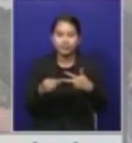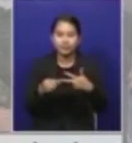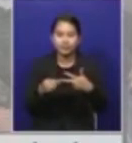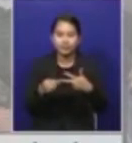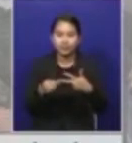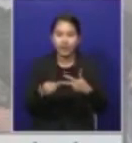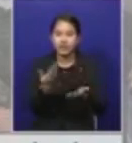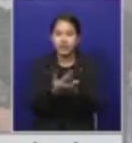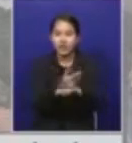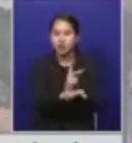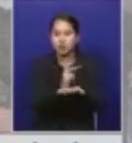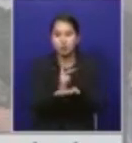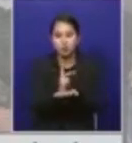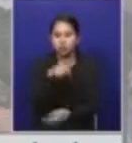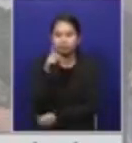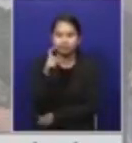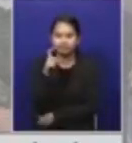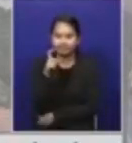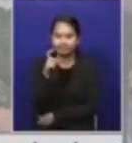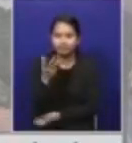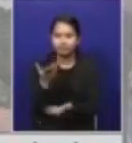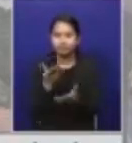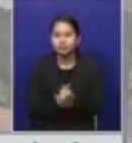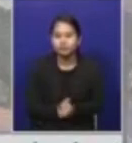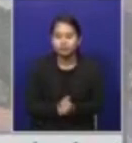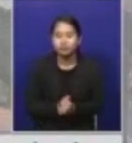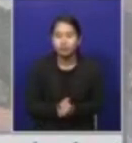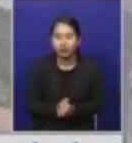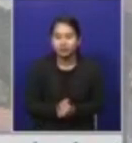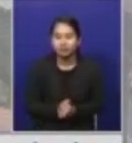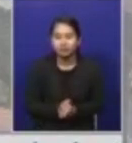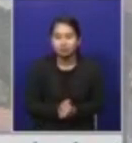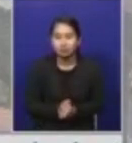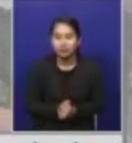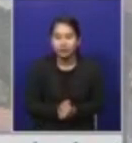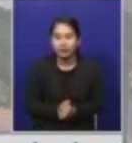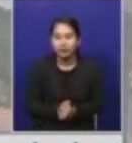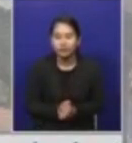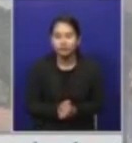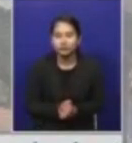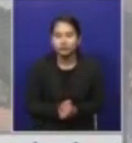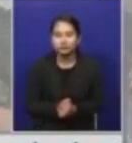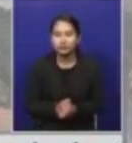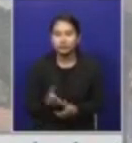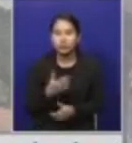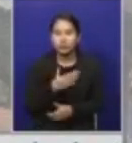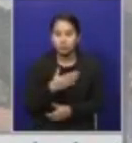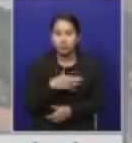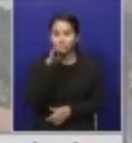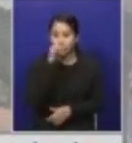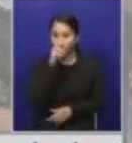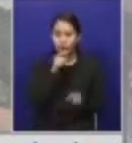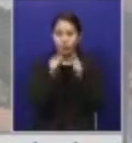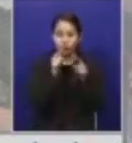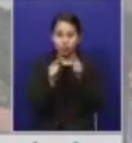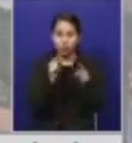เขาไม่สามารถเข้าถึงเงินกู้ดอกเบี้ยต่ำนะครับได้นะครับอย่างที่ผมไปสัมผัสมานะครับผู้ประก